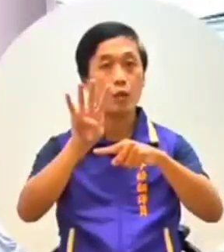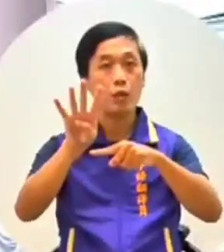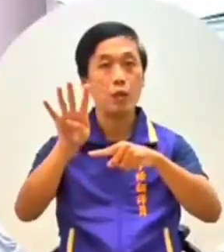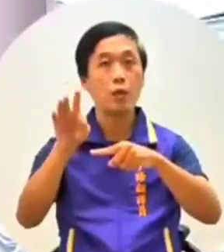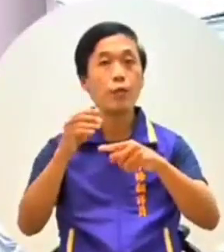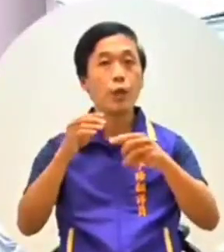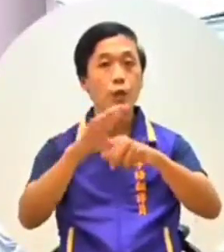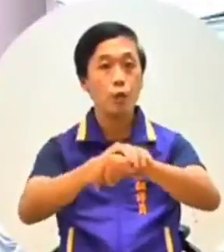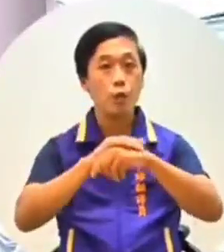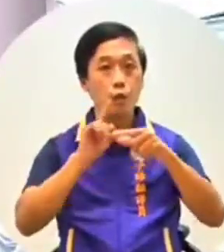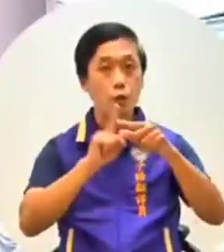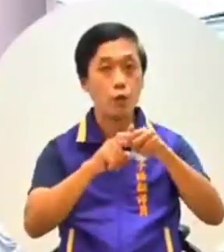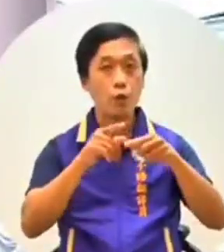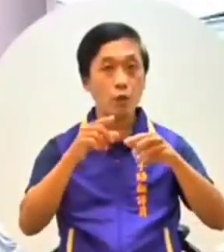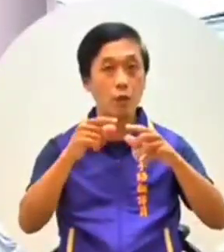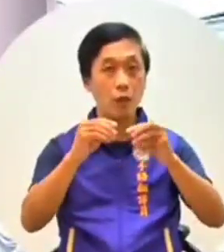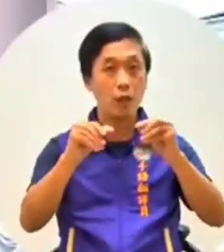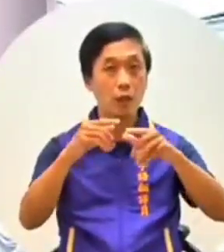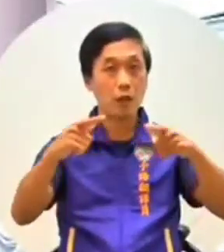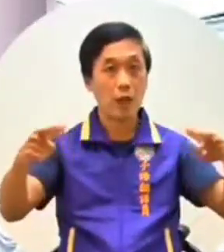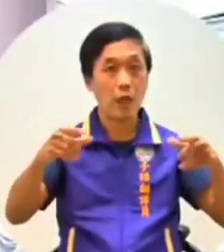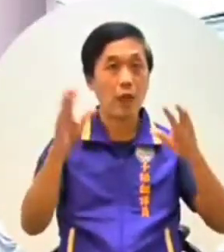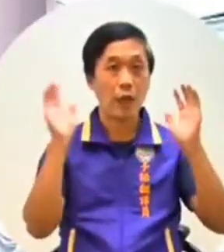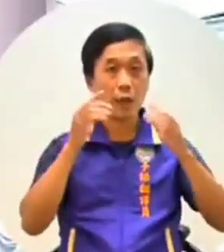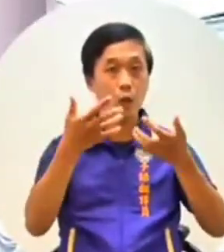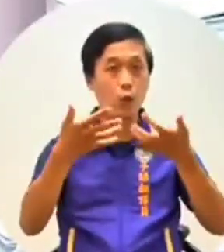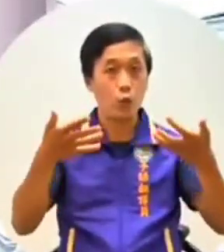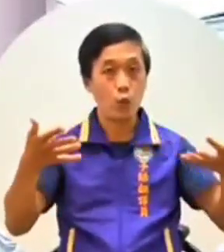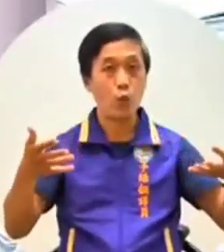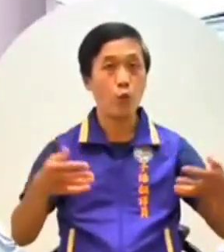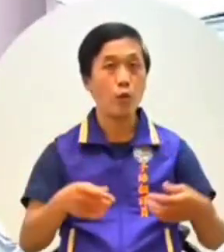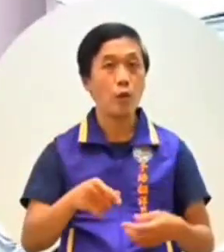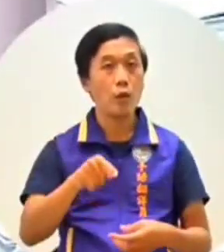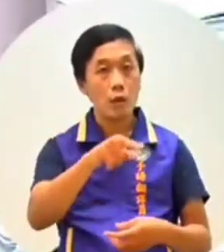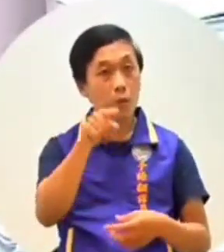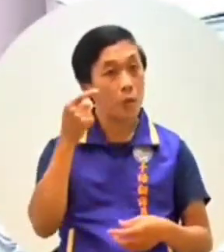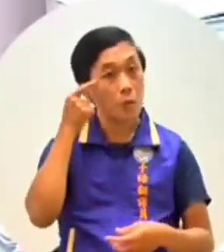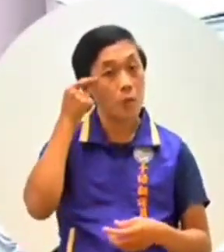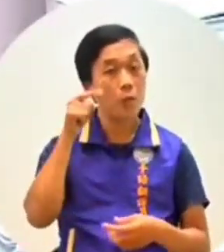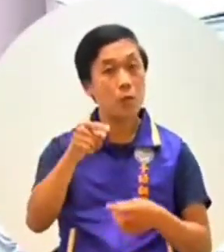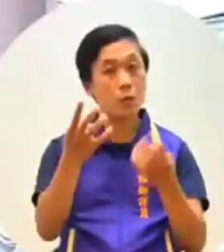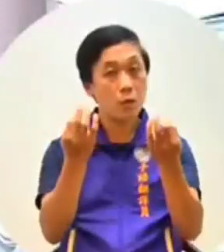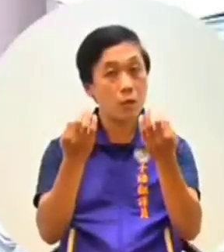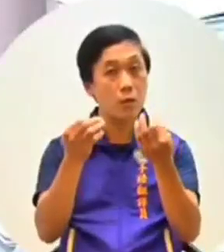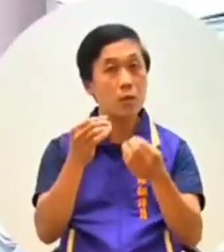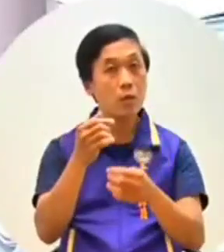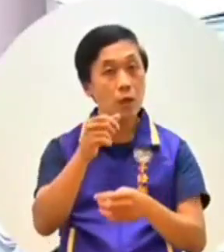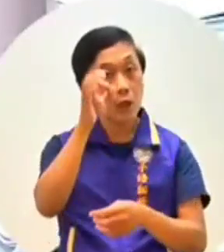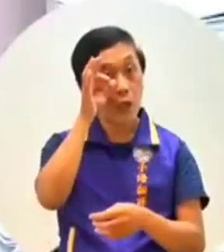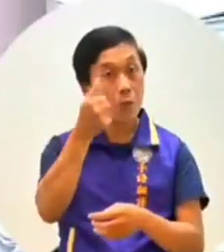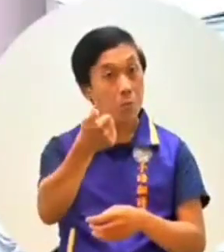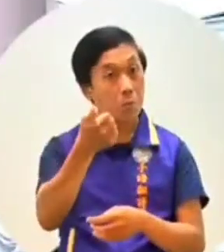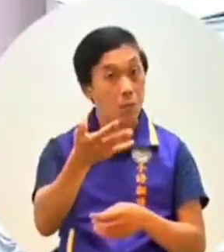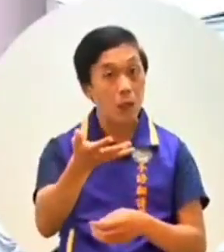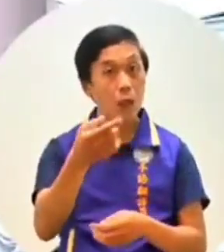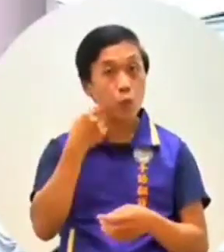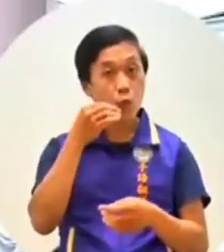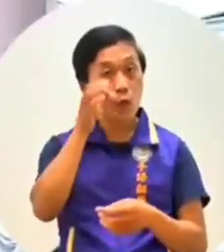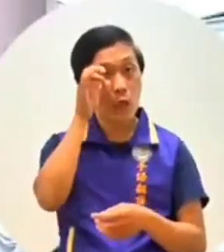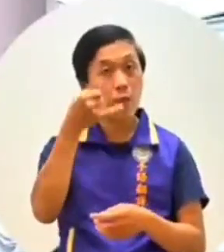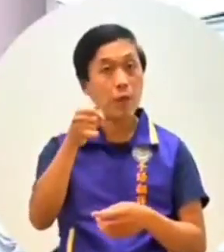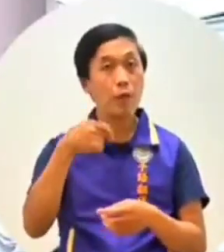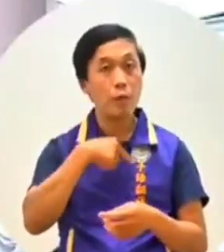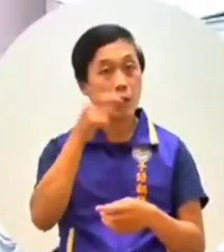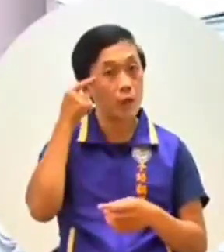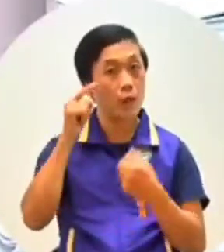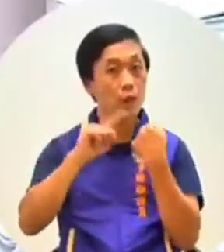原住地带这么的大，小朋友这么的多，你们觉得这样的数字是好看的吗？如果说觉得不好看，我们再想想办